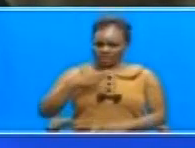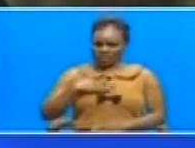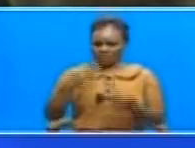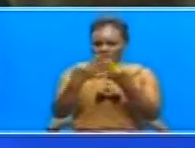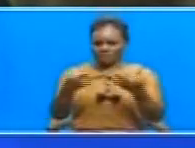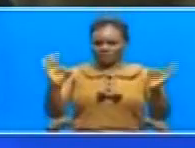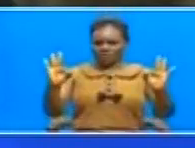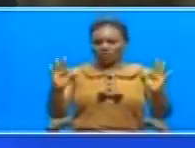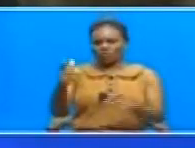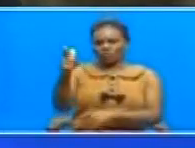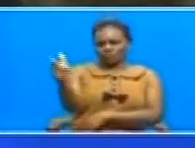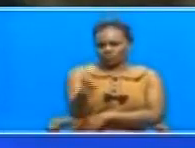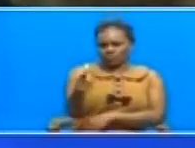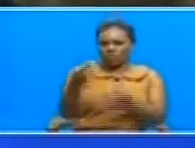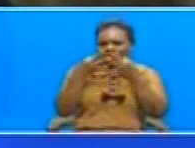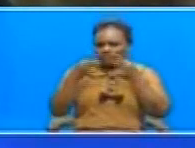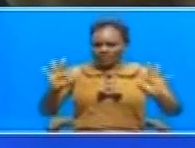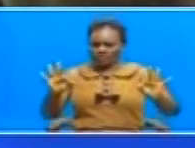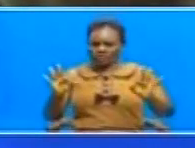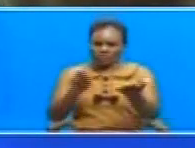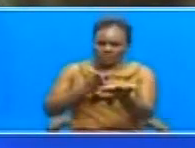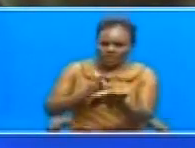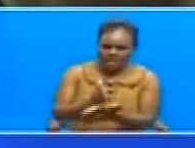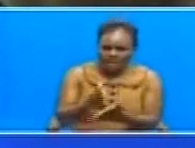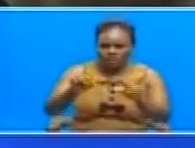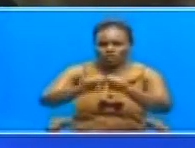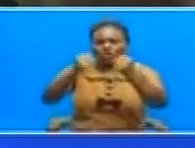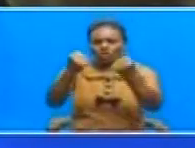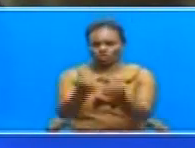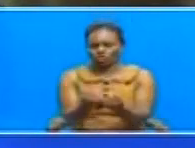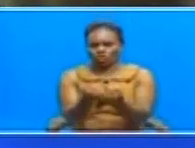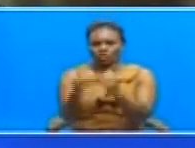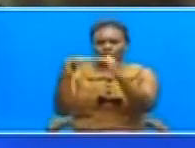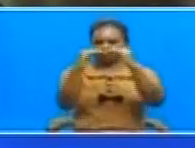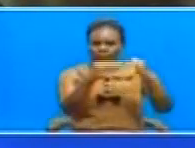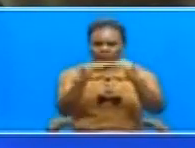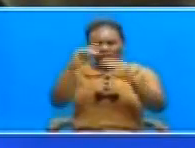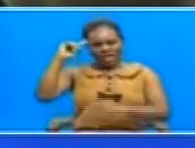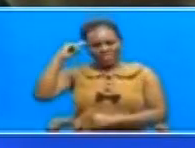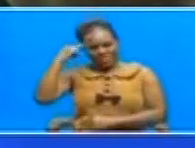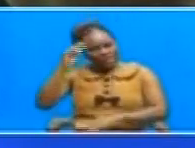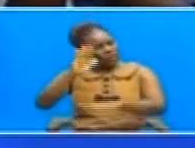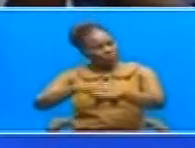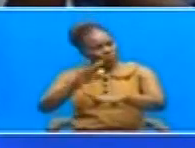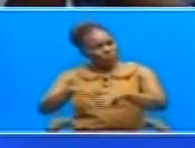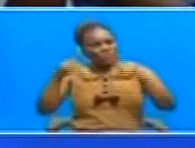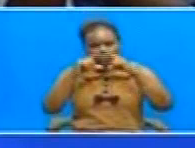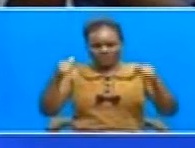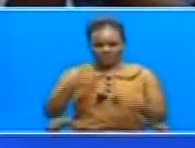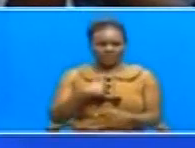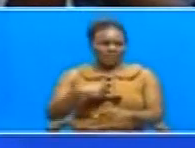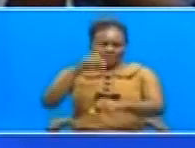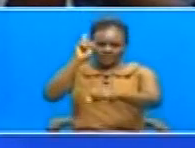of press, of human rights, of democracy, of social equivalence. So I think we have a good message. Muda